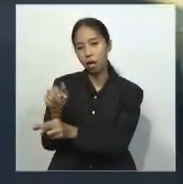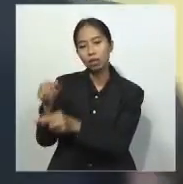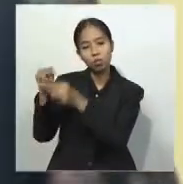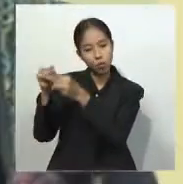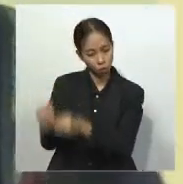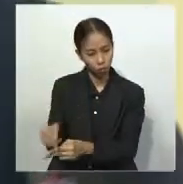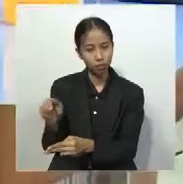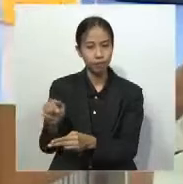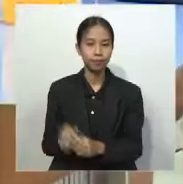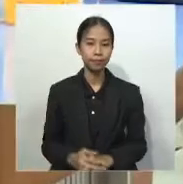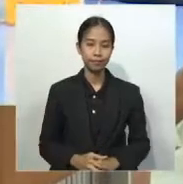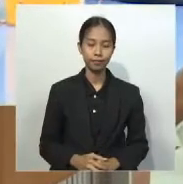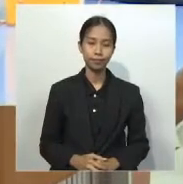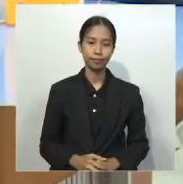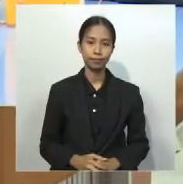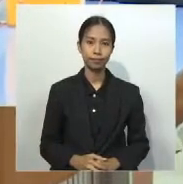ค่ะ